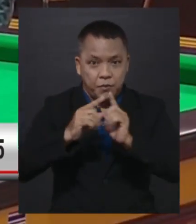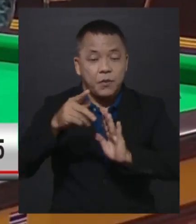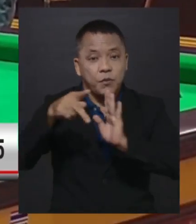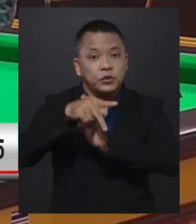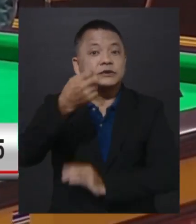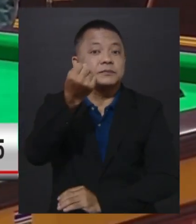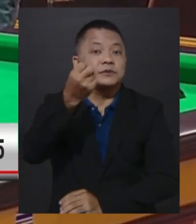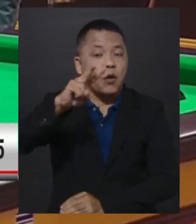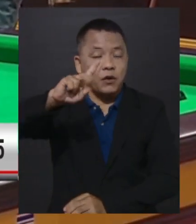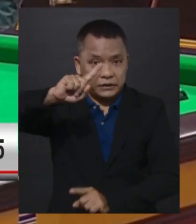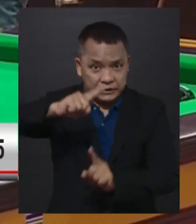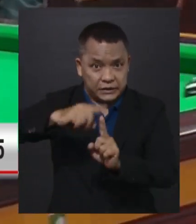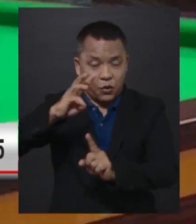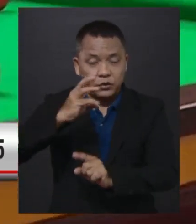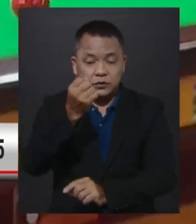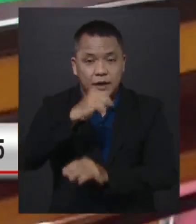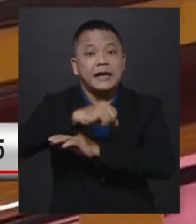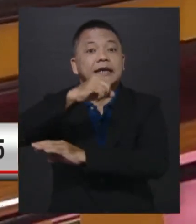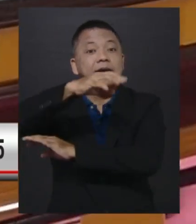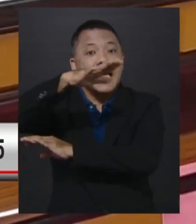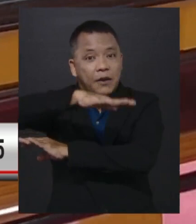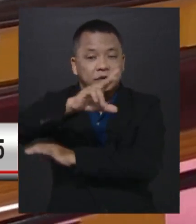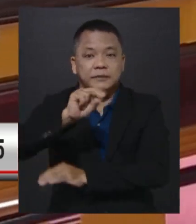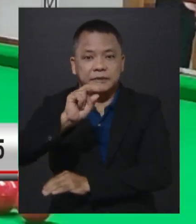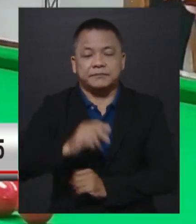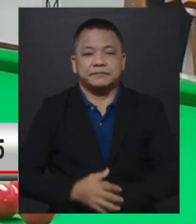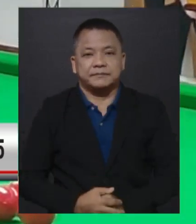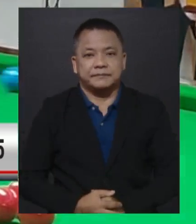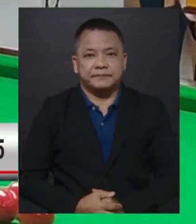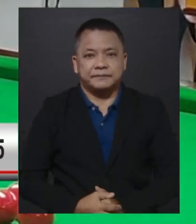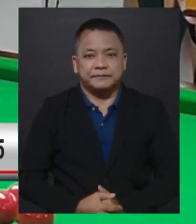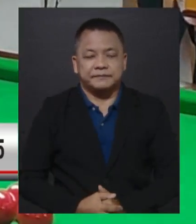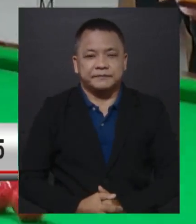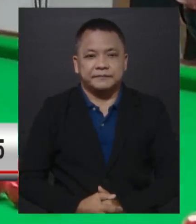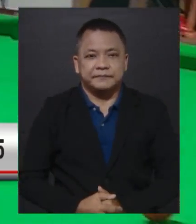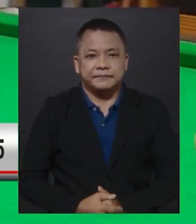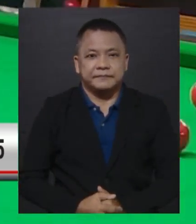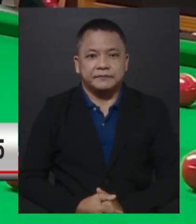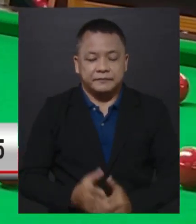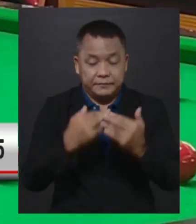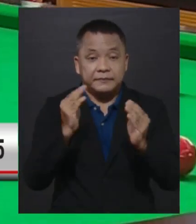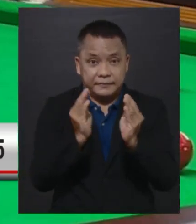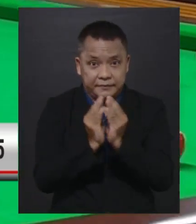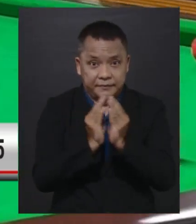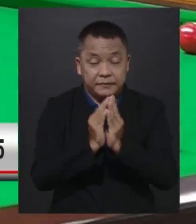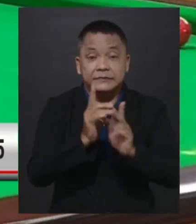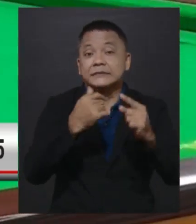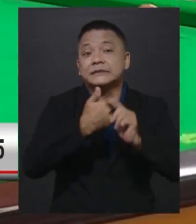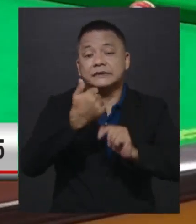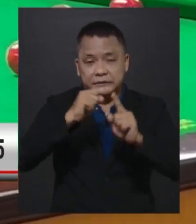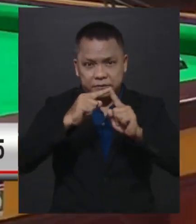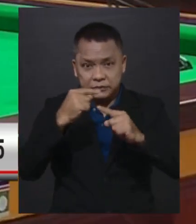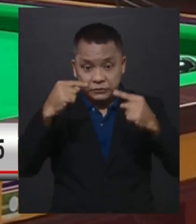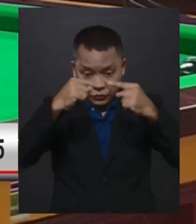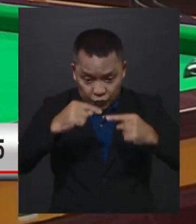ที่12มิถุนายนเวลา 17:30 นาทีค่ะส่วนผลการแข่งขันคู่อื่นที่น่าสน